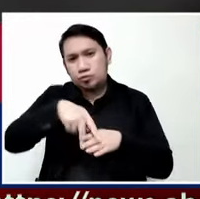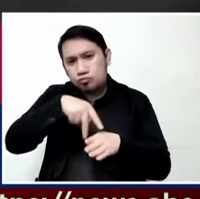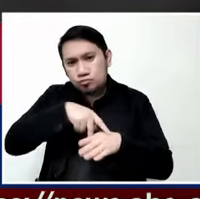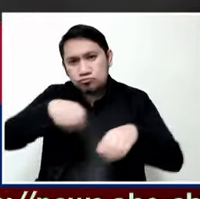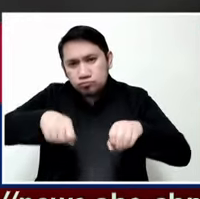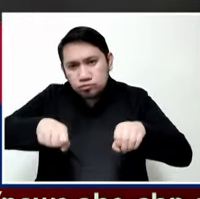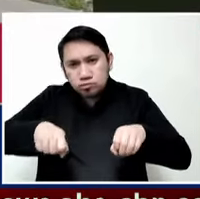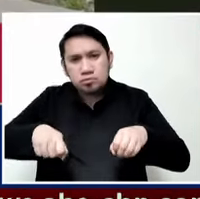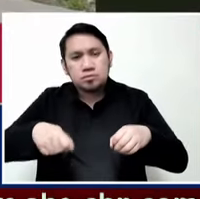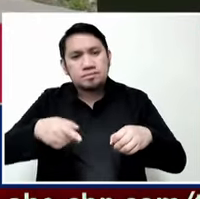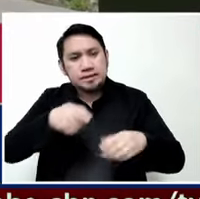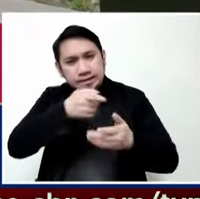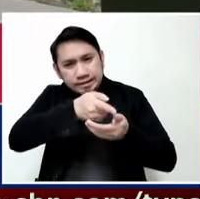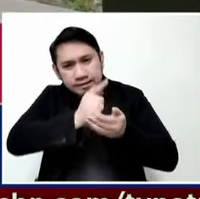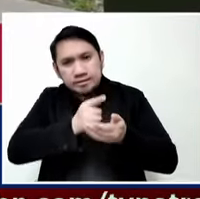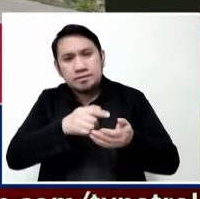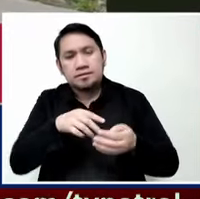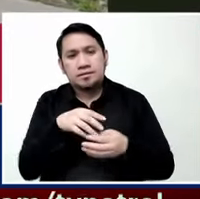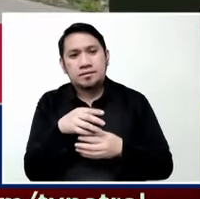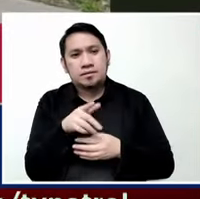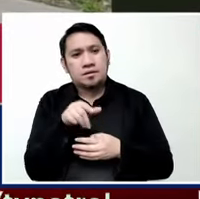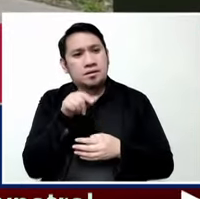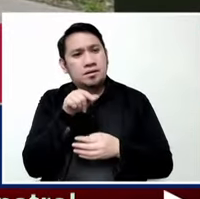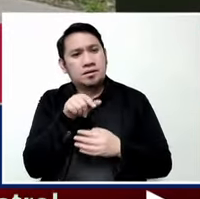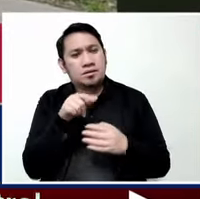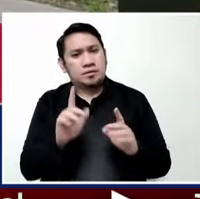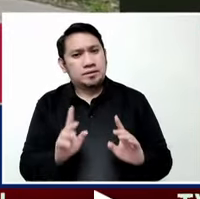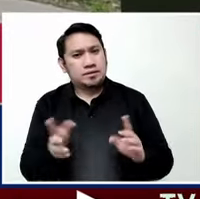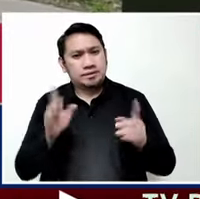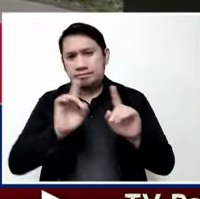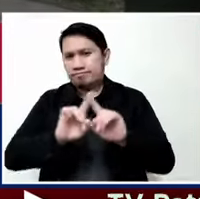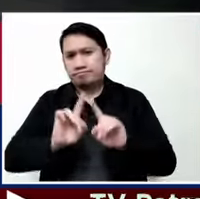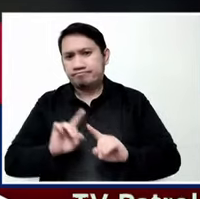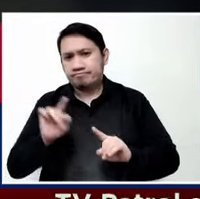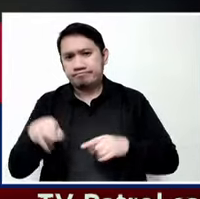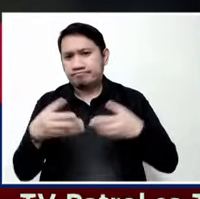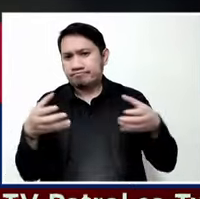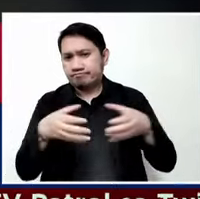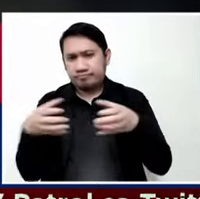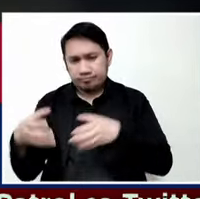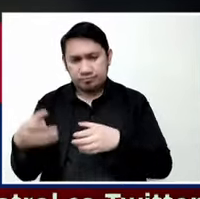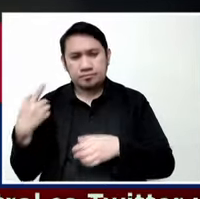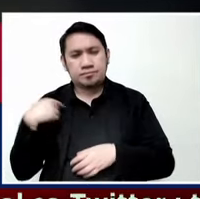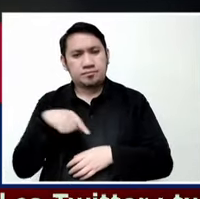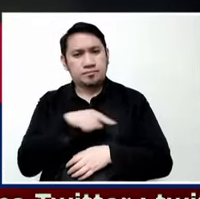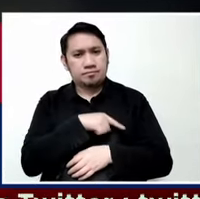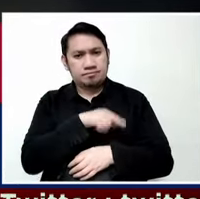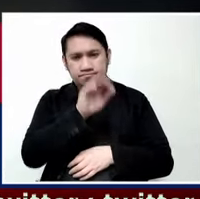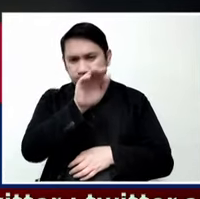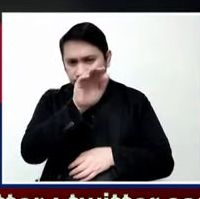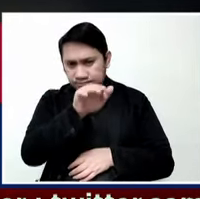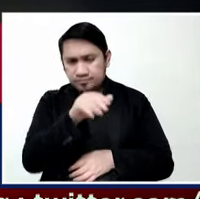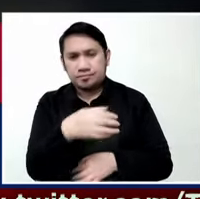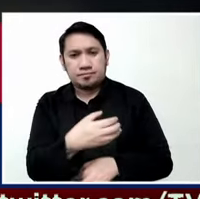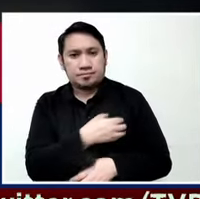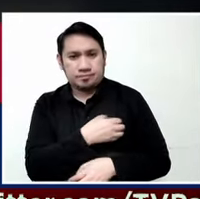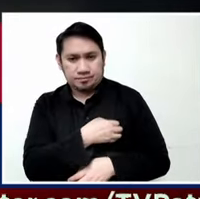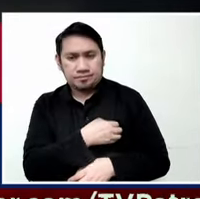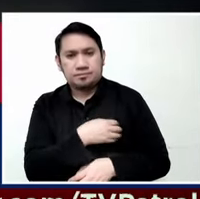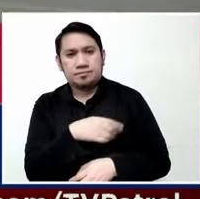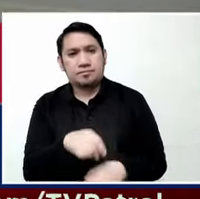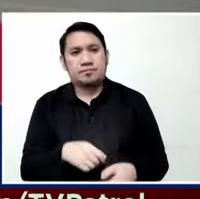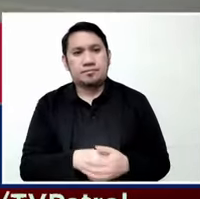criminals, kung saan multi-sectoral po ang mga biktima dito. Nananawagan po sa PNP leadership